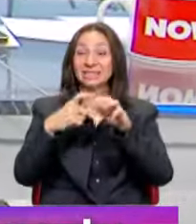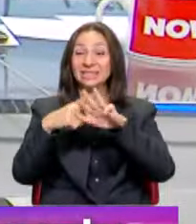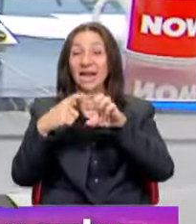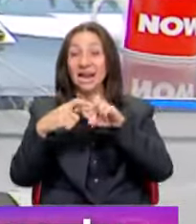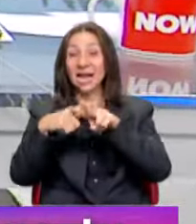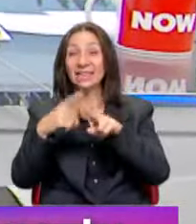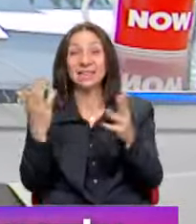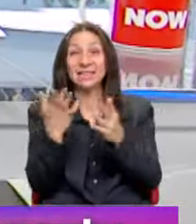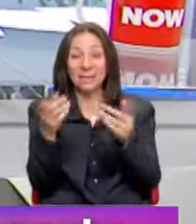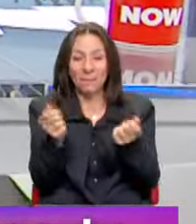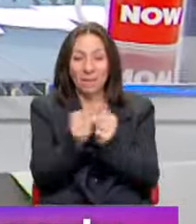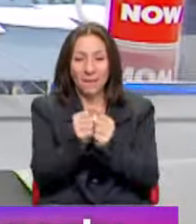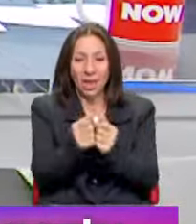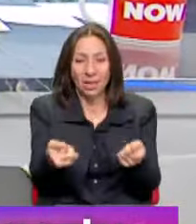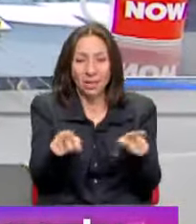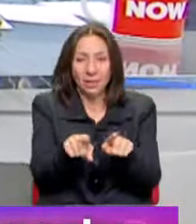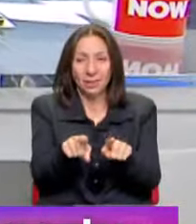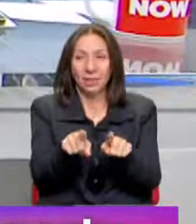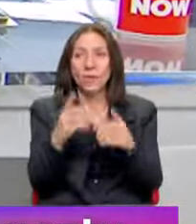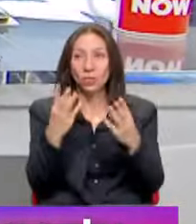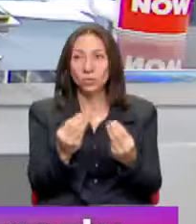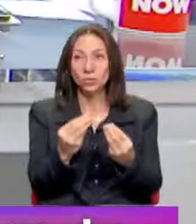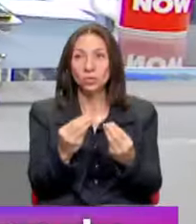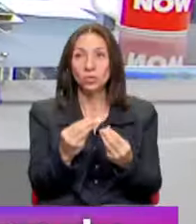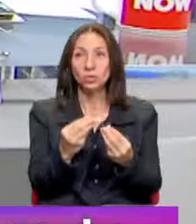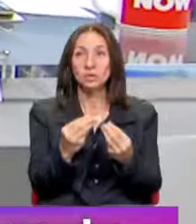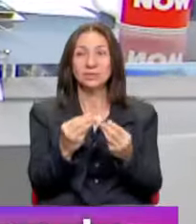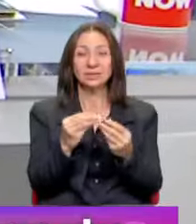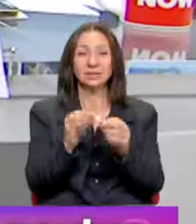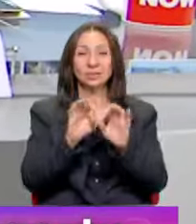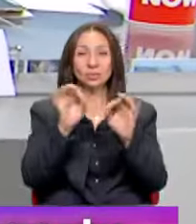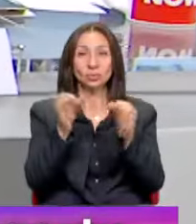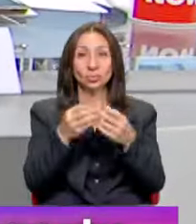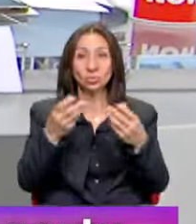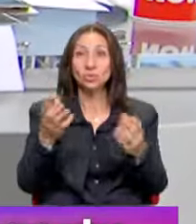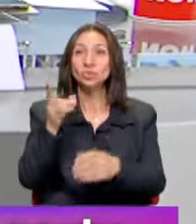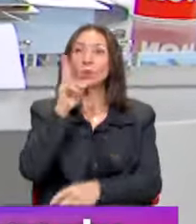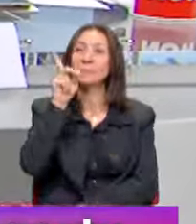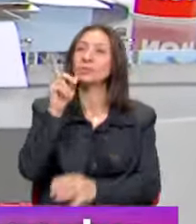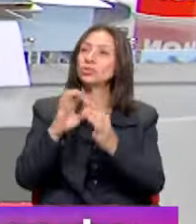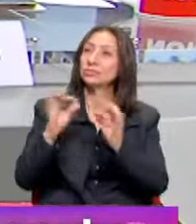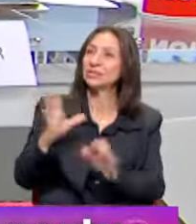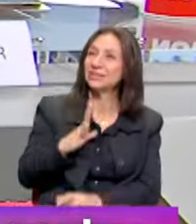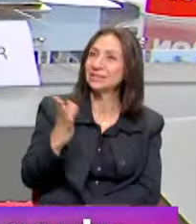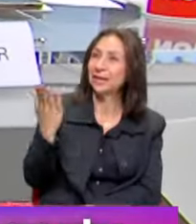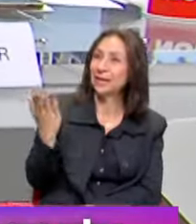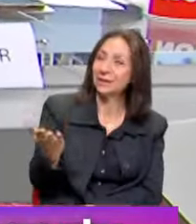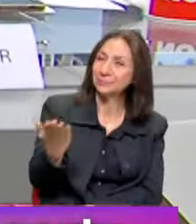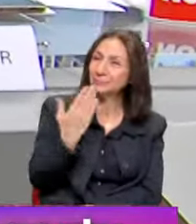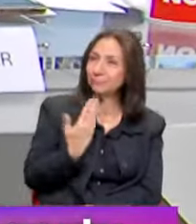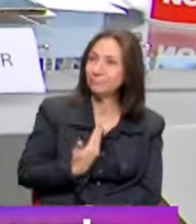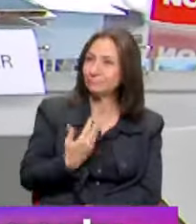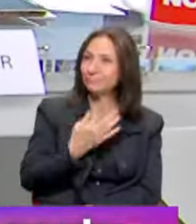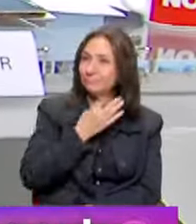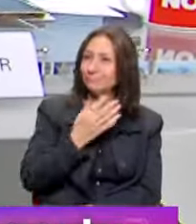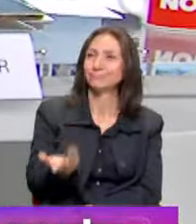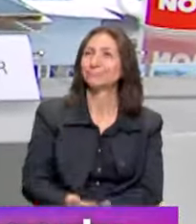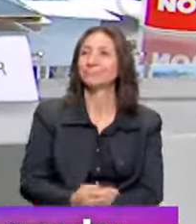gilin nasıl yan yana geldiğini Eee işte dağıtılan sucuğu Son bir söz son bir cümleniz varsa almak isterim bu